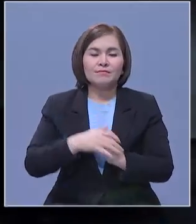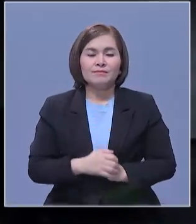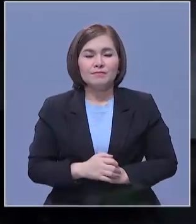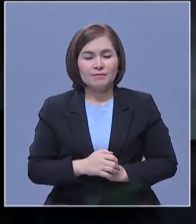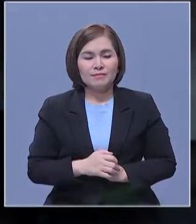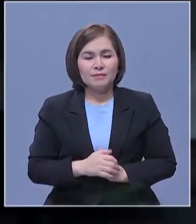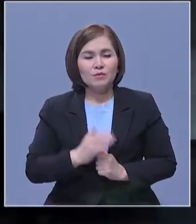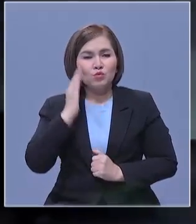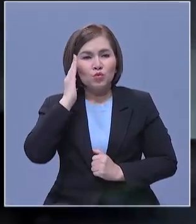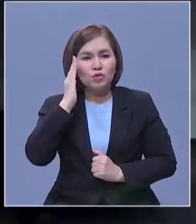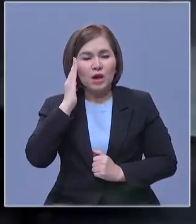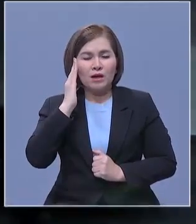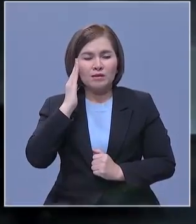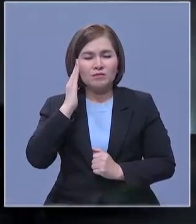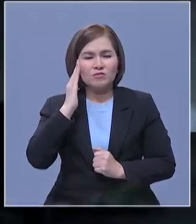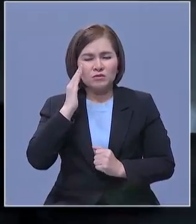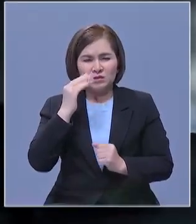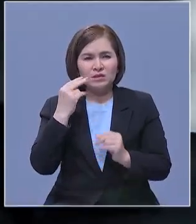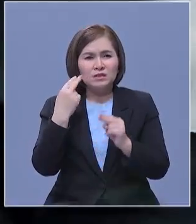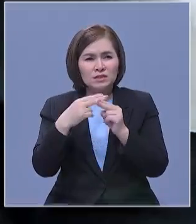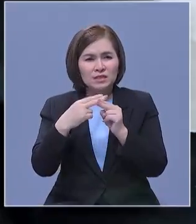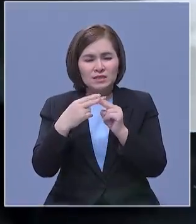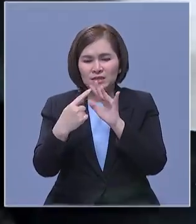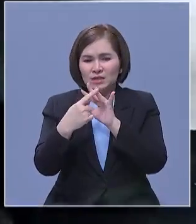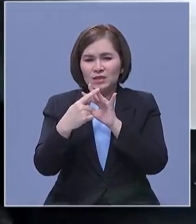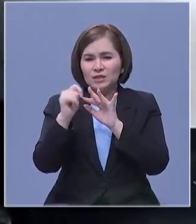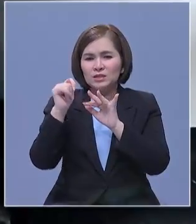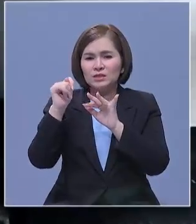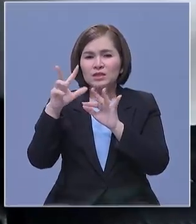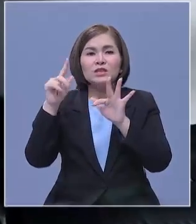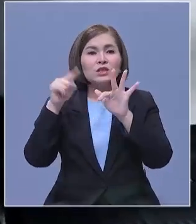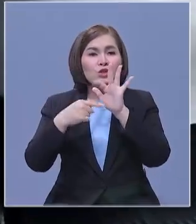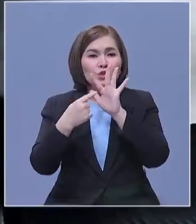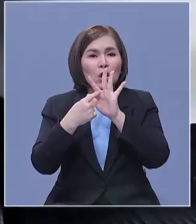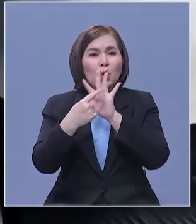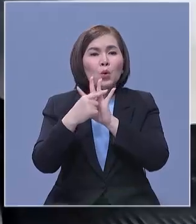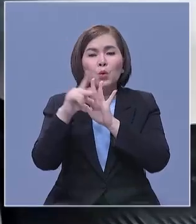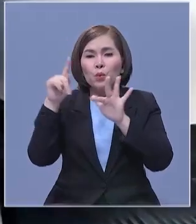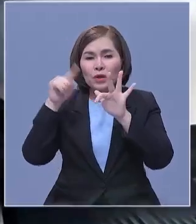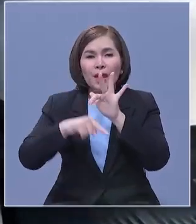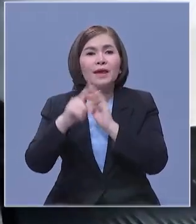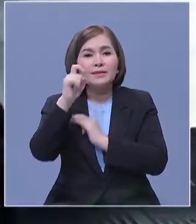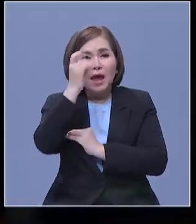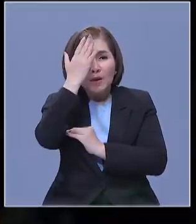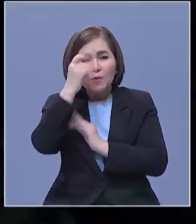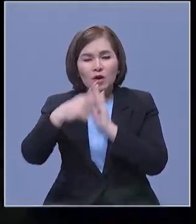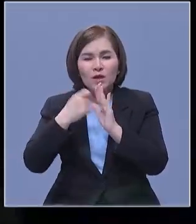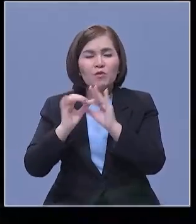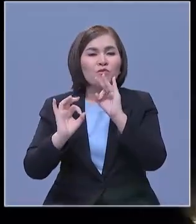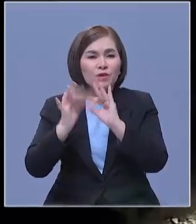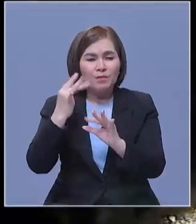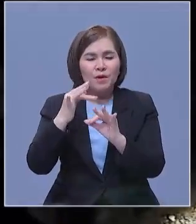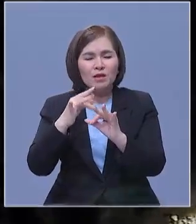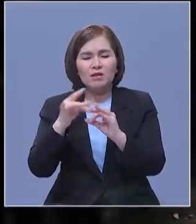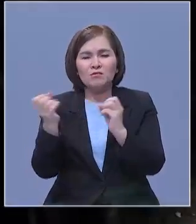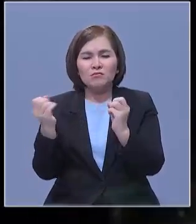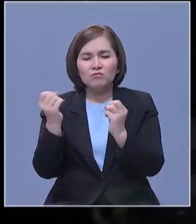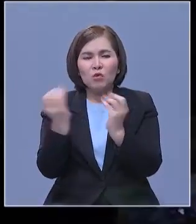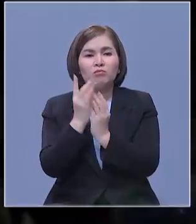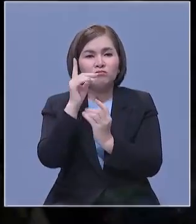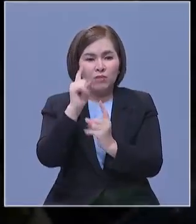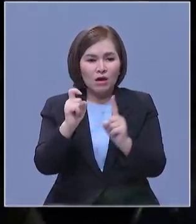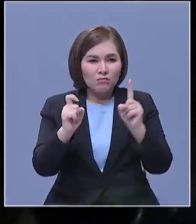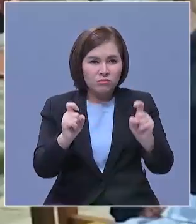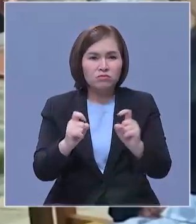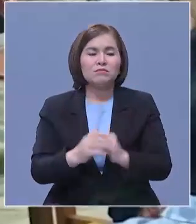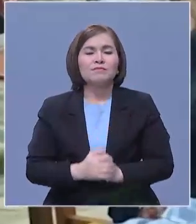ศผู้สีเทาชื่อว่าเจ้าเท่าแก่เจ้าเท่าแก่เนี่ยตายจากการขาดอากาศหายใจอีก1ตัวไปสอบถามคุณยายปุ่น